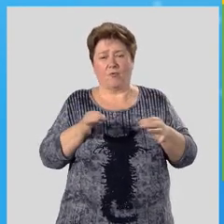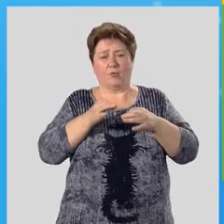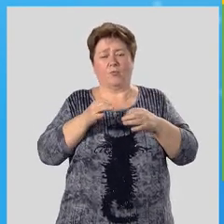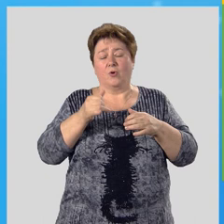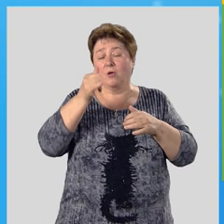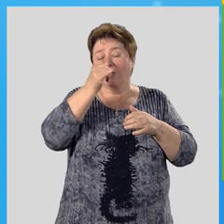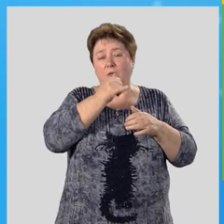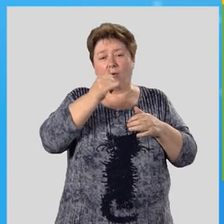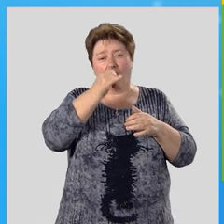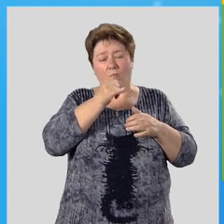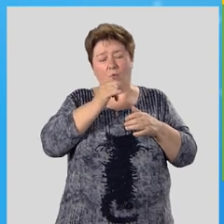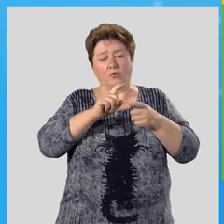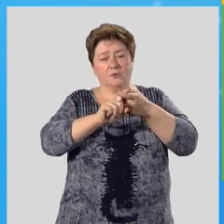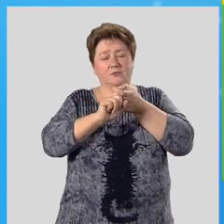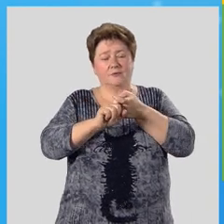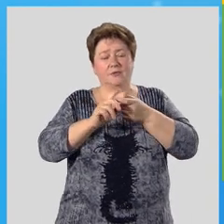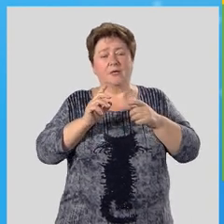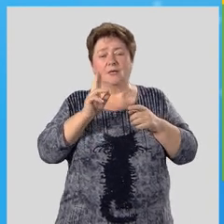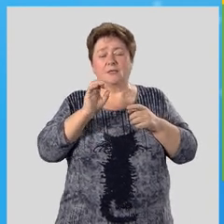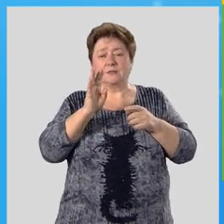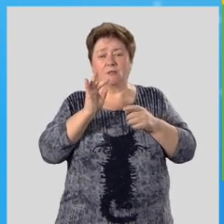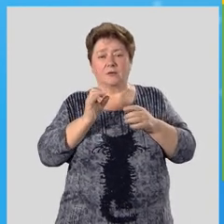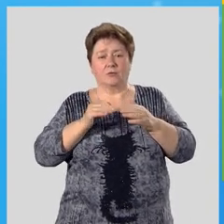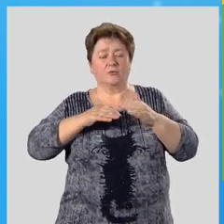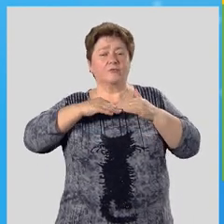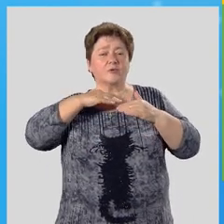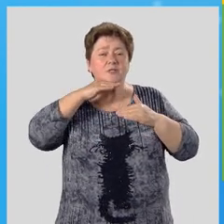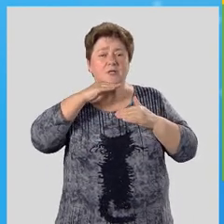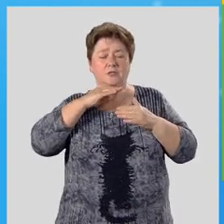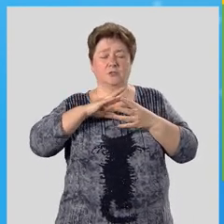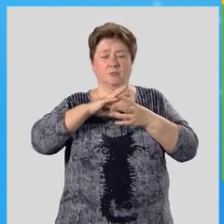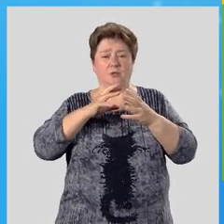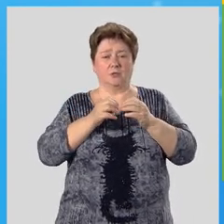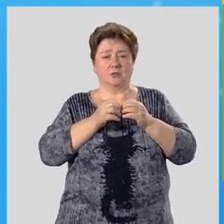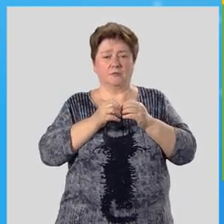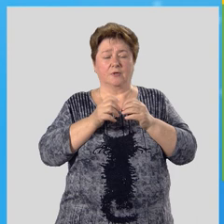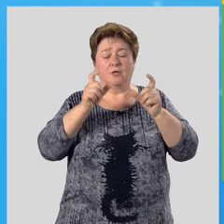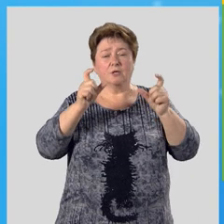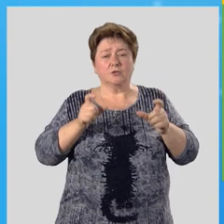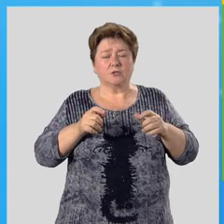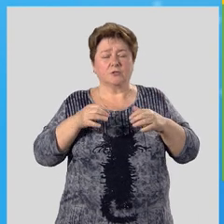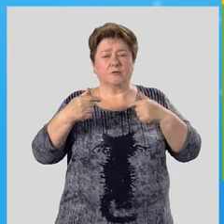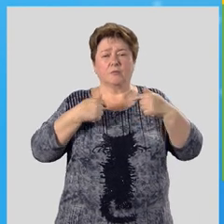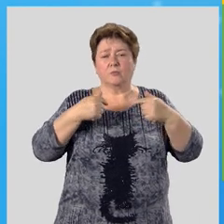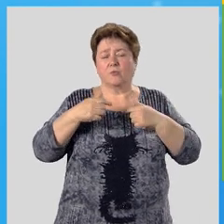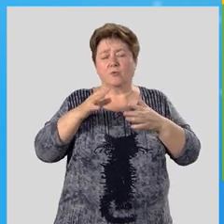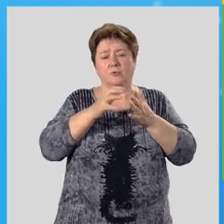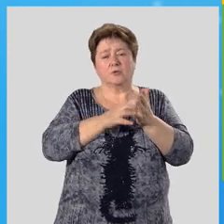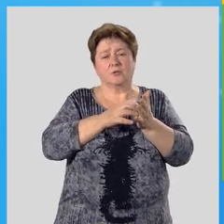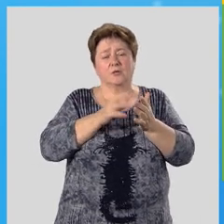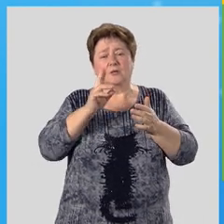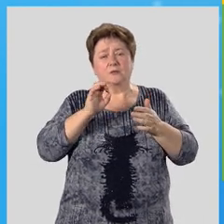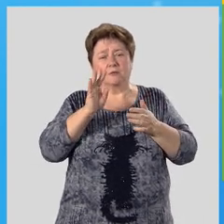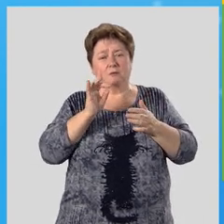уже не способны связывать кислород в достаточном количестве. Человек страдает от